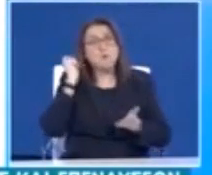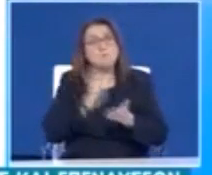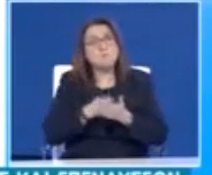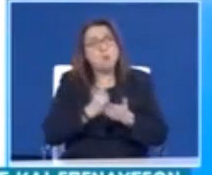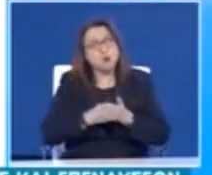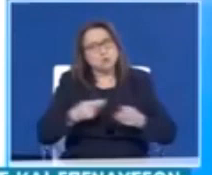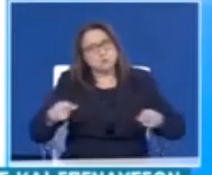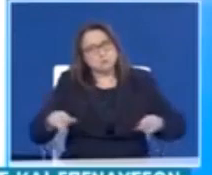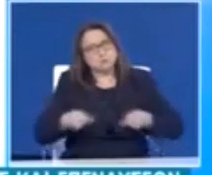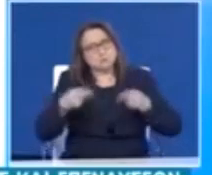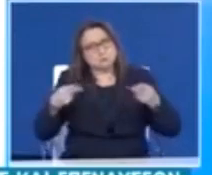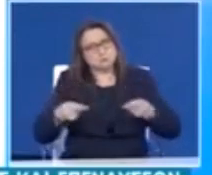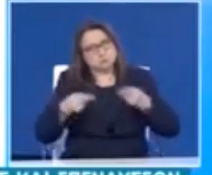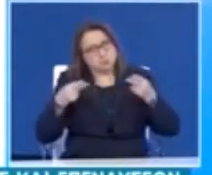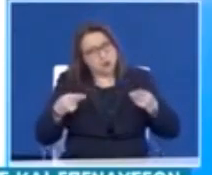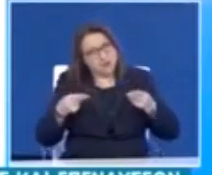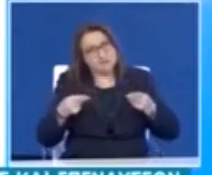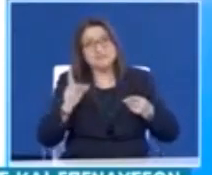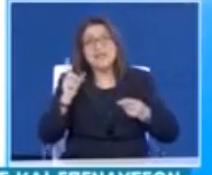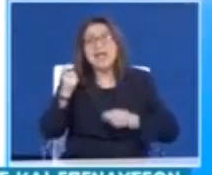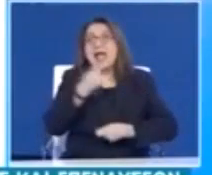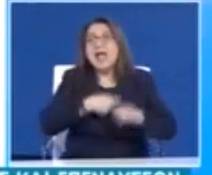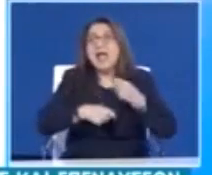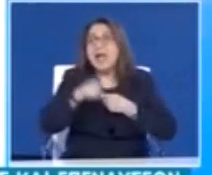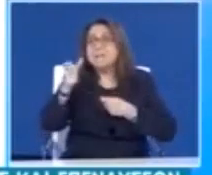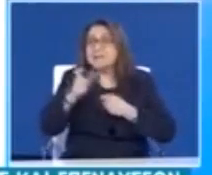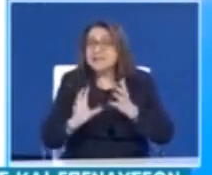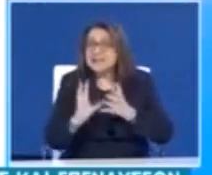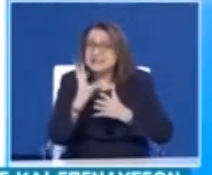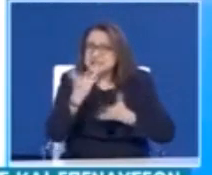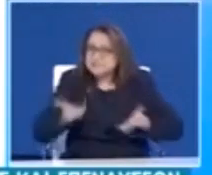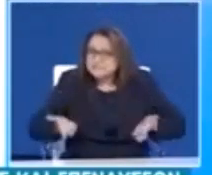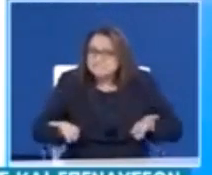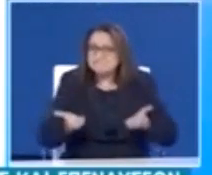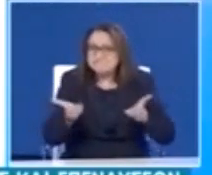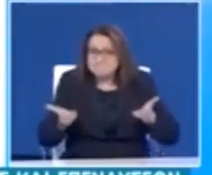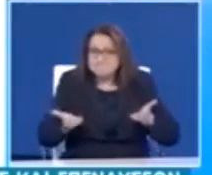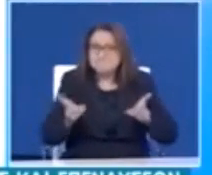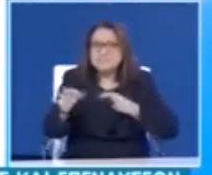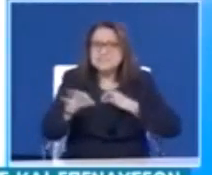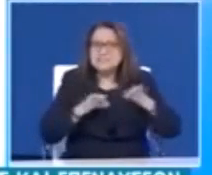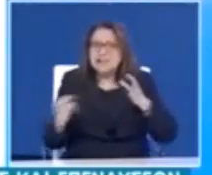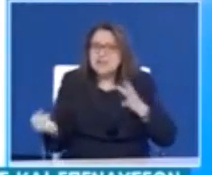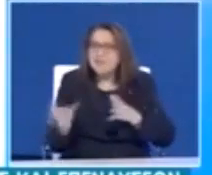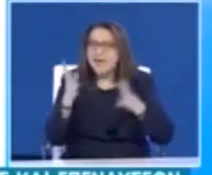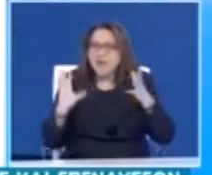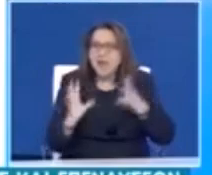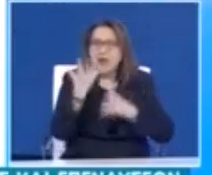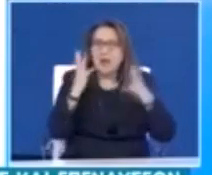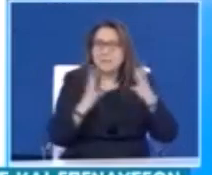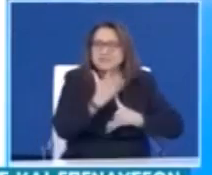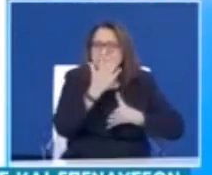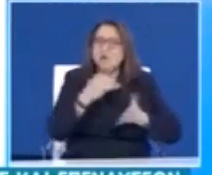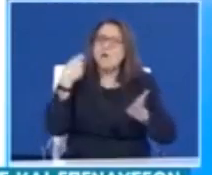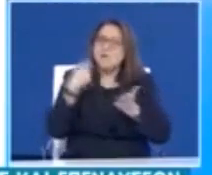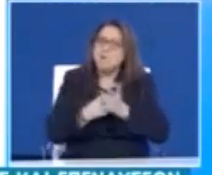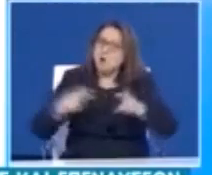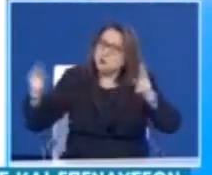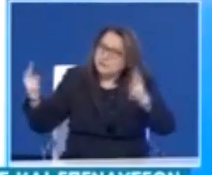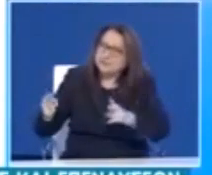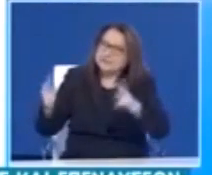που υλοποιούν αναπτυξιακά σχέδια περισσότερο από το 100%. Βάσει των νέων ορίων που έχουμε, στον προηγούμενο